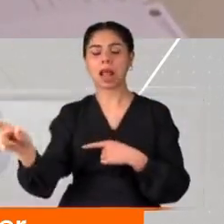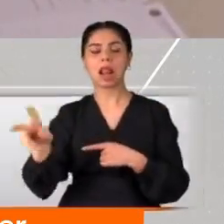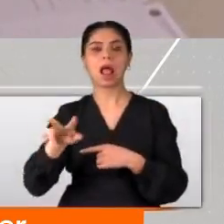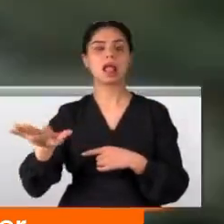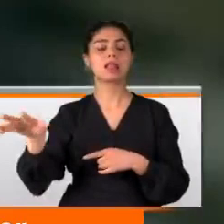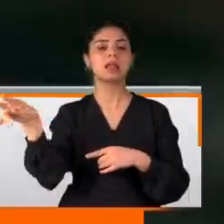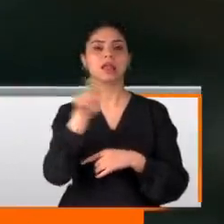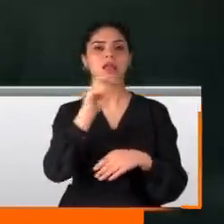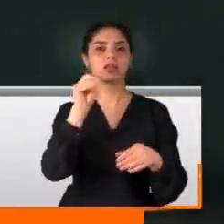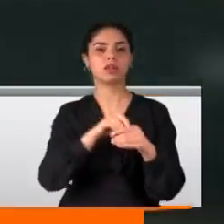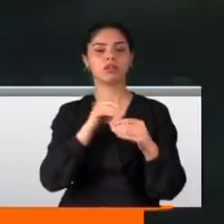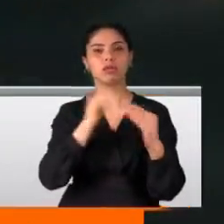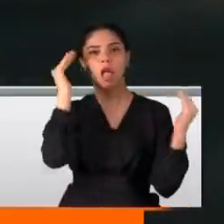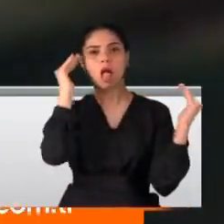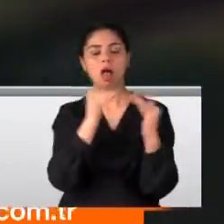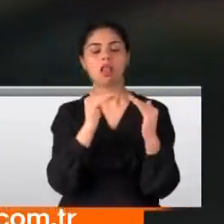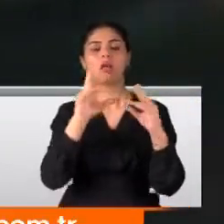henüz sağlanamadı.